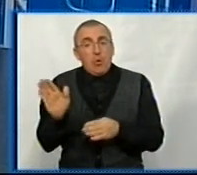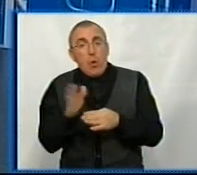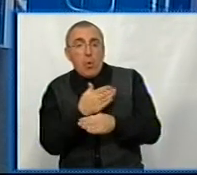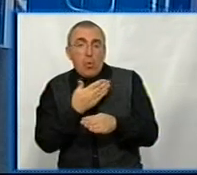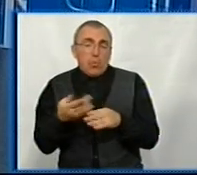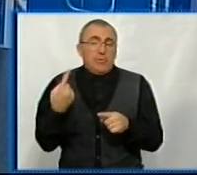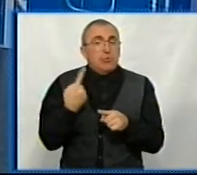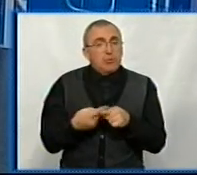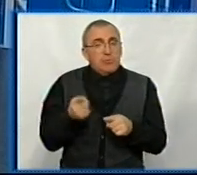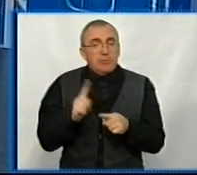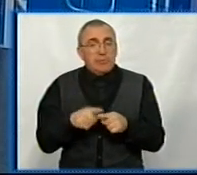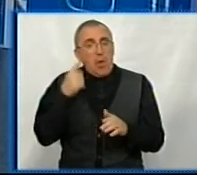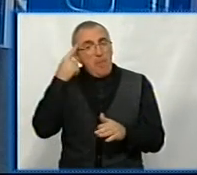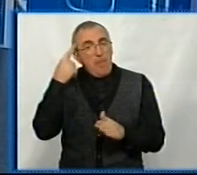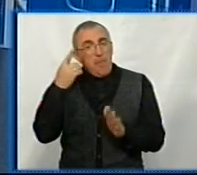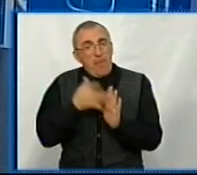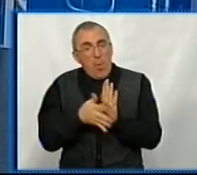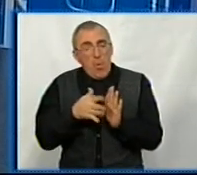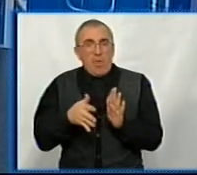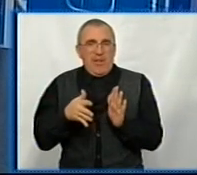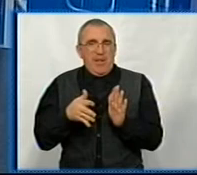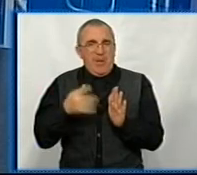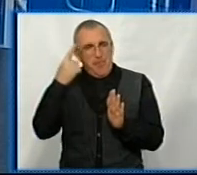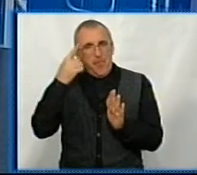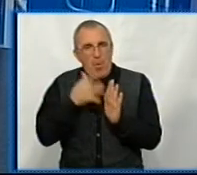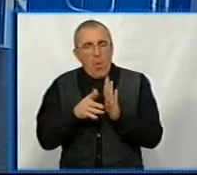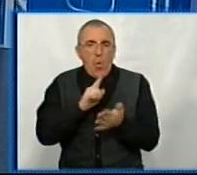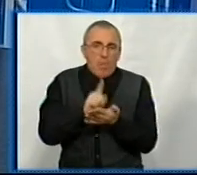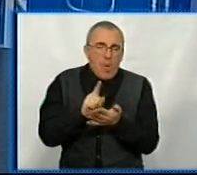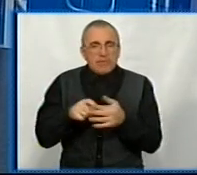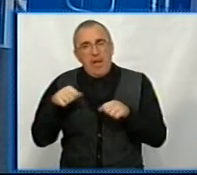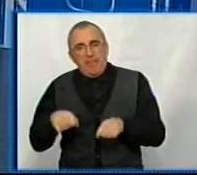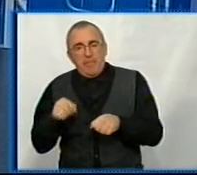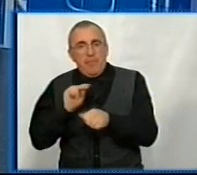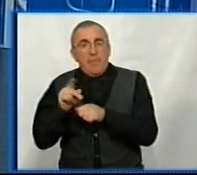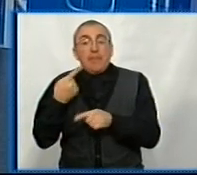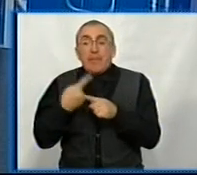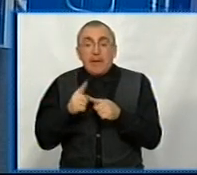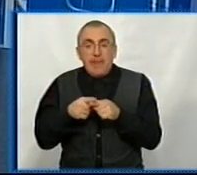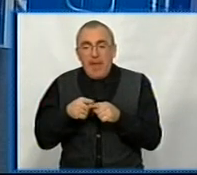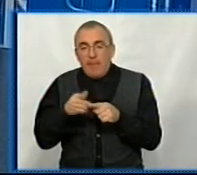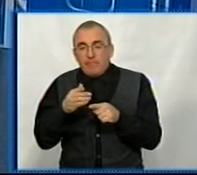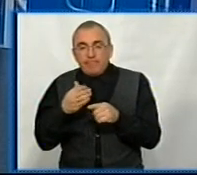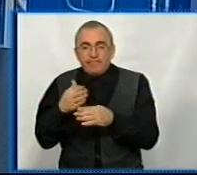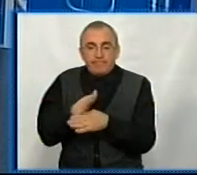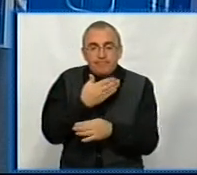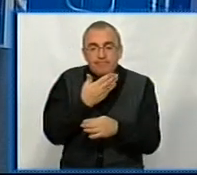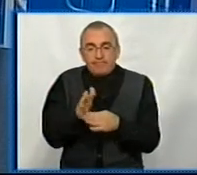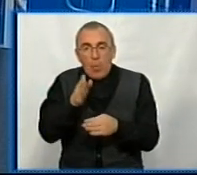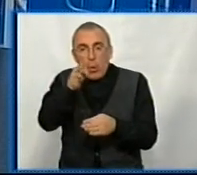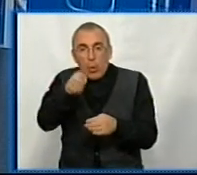розрізняти оці поняття, обов'язки, права? І як навчити, де оця грань тоненька